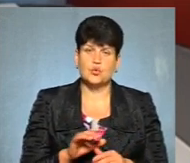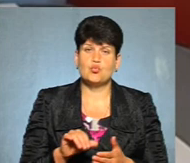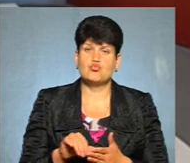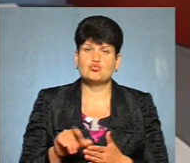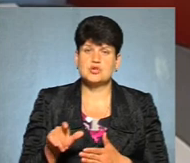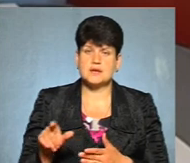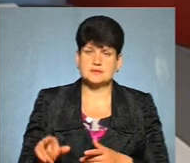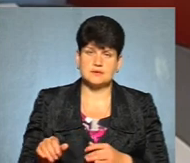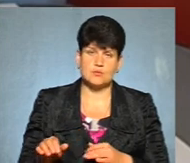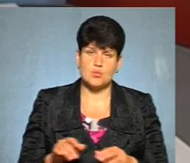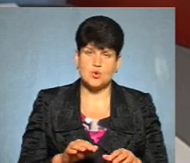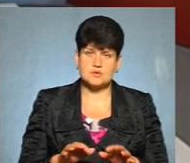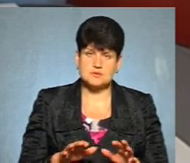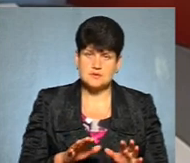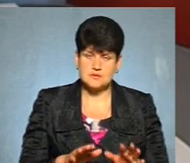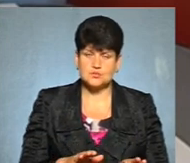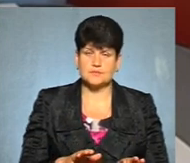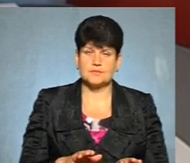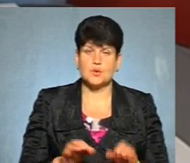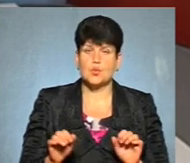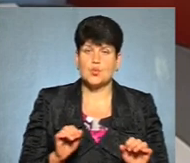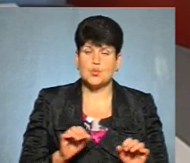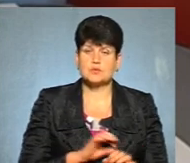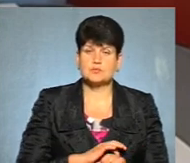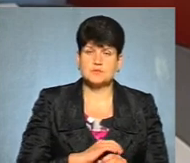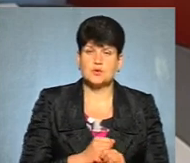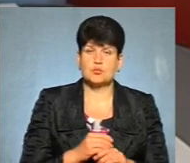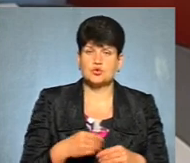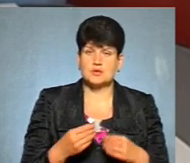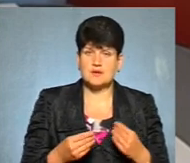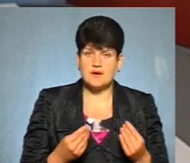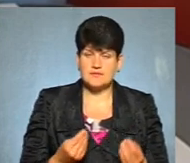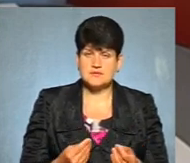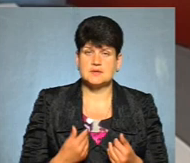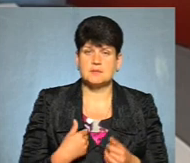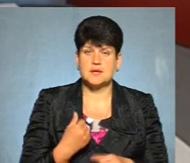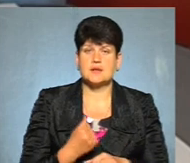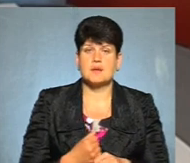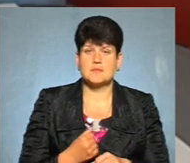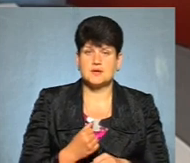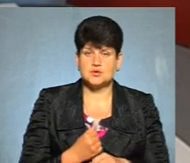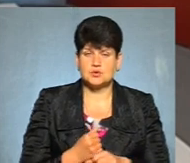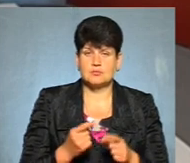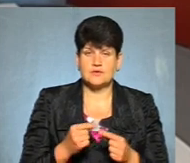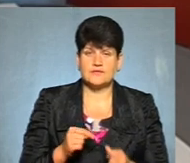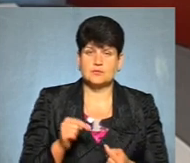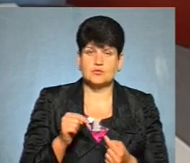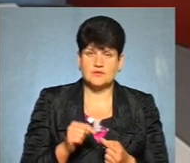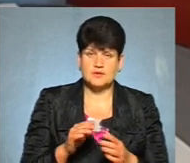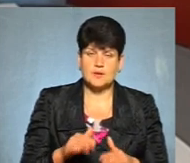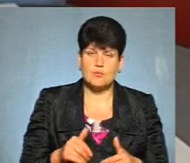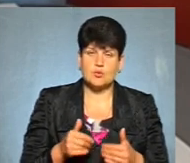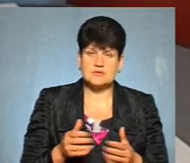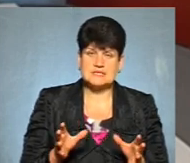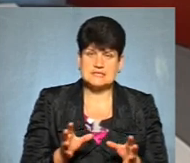учасників цього процесу. Знову ж наголошую, уряд, профспілки, роботодавці. Ми напрацьовуємо відповідні пропозиції спільні.